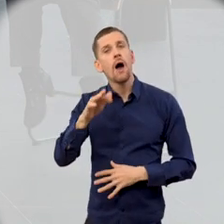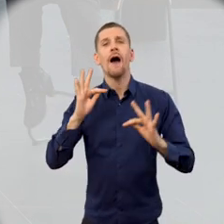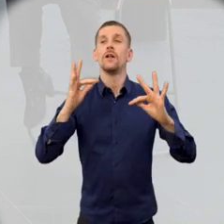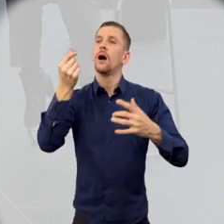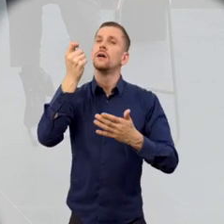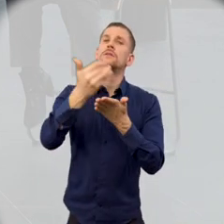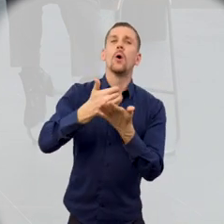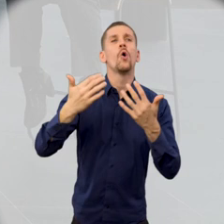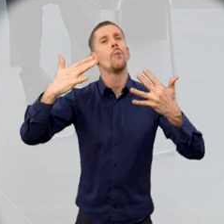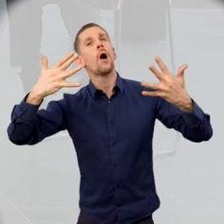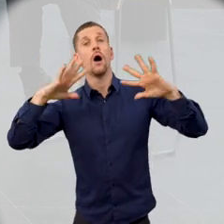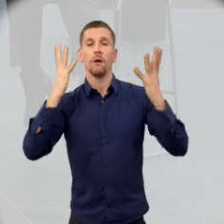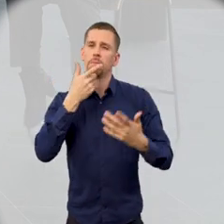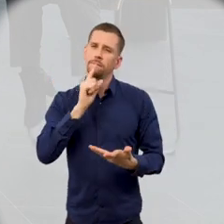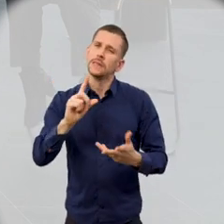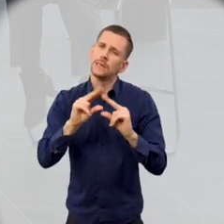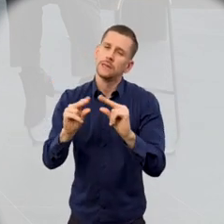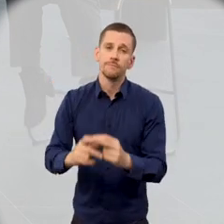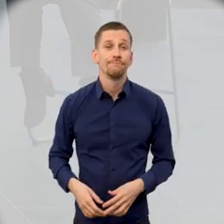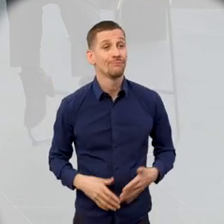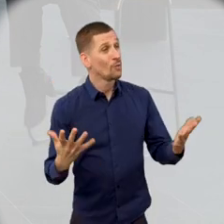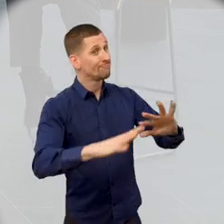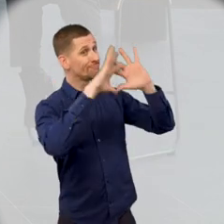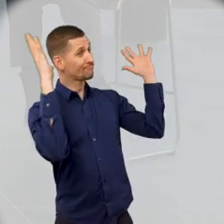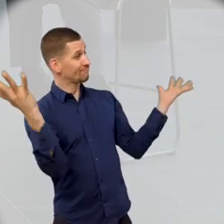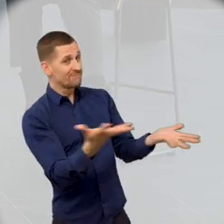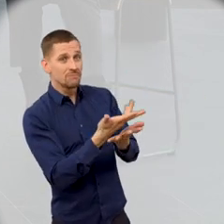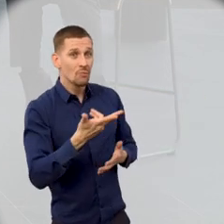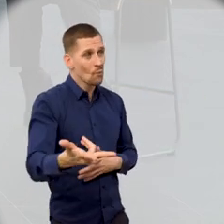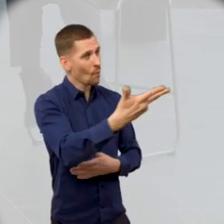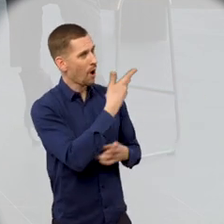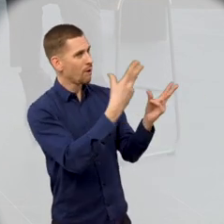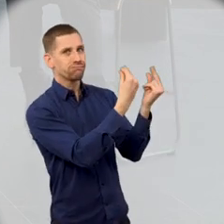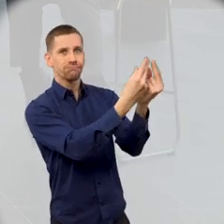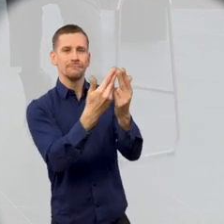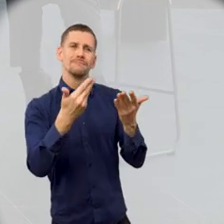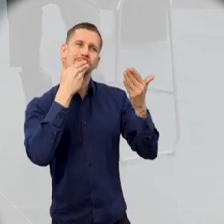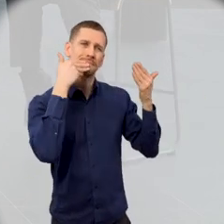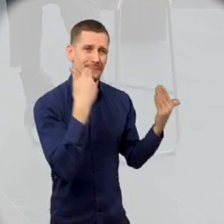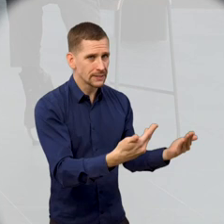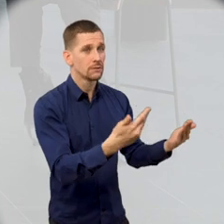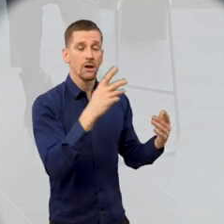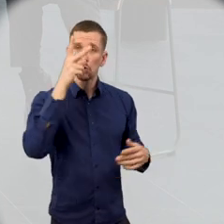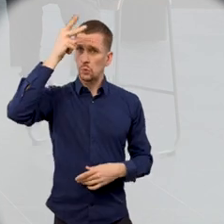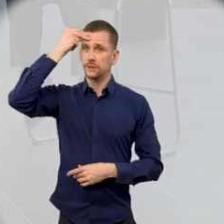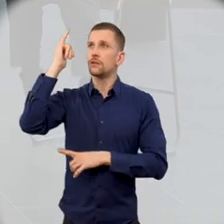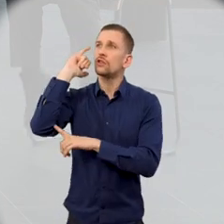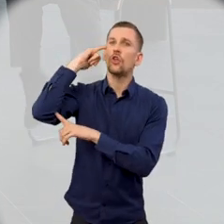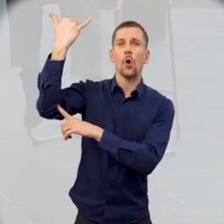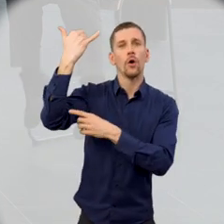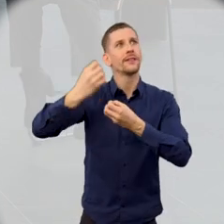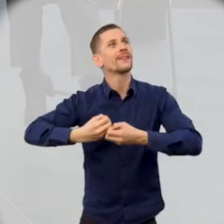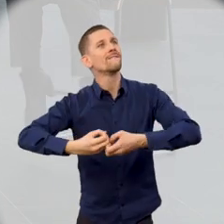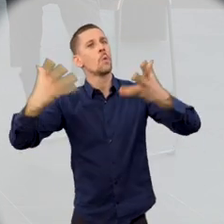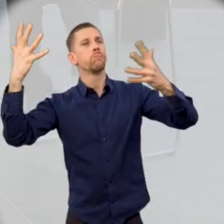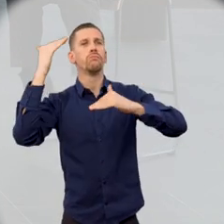rémunération, elle est pas si simple à traiter. Très bien. En tout cas, merci à vous trois d'avoir démontré qu'il n'était pas nécessairement besoin d'être ingénieur